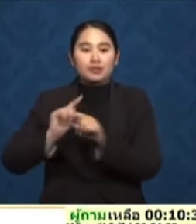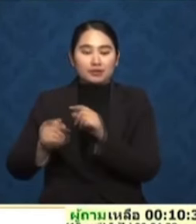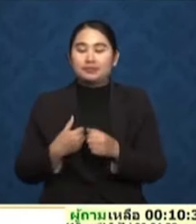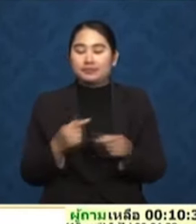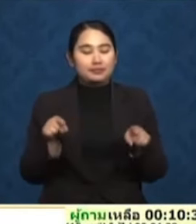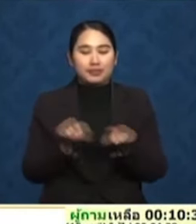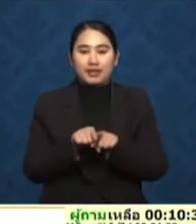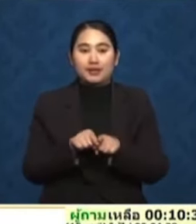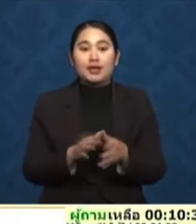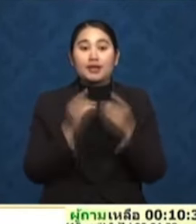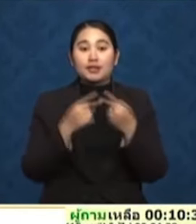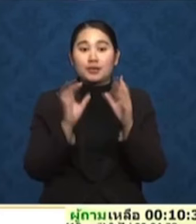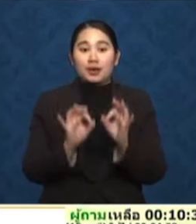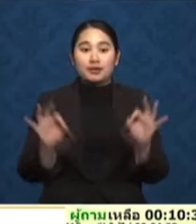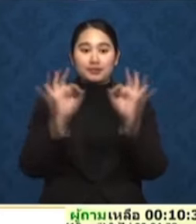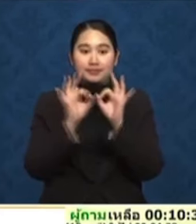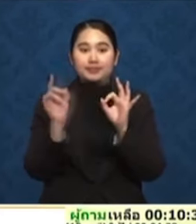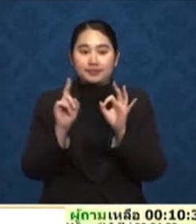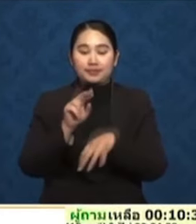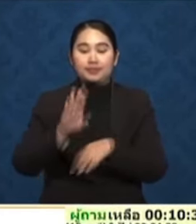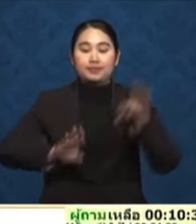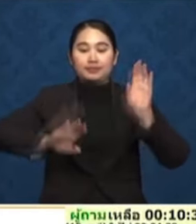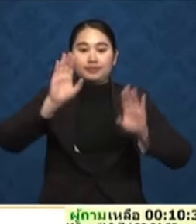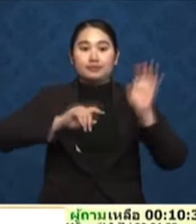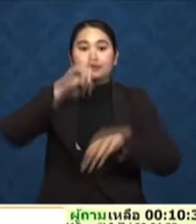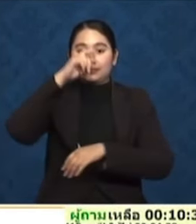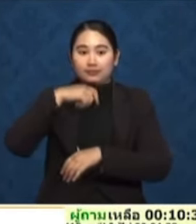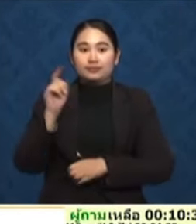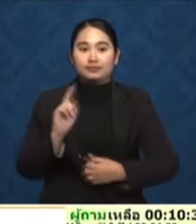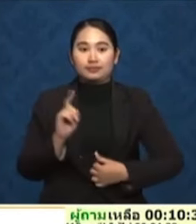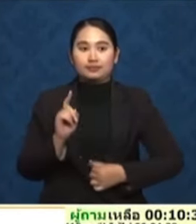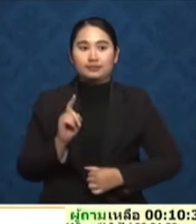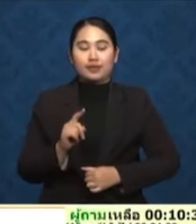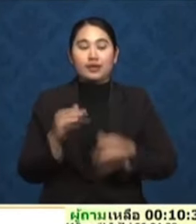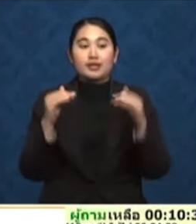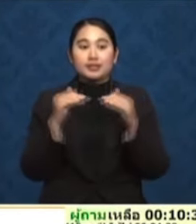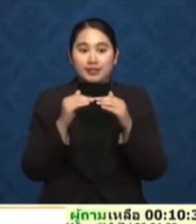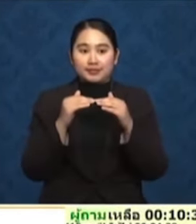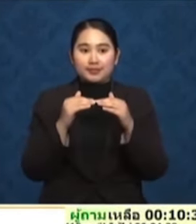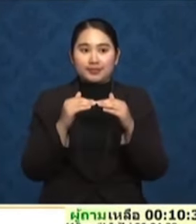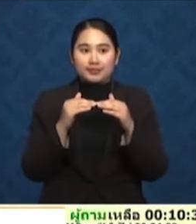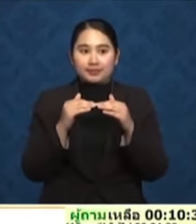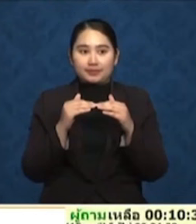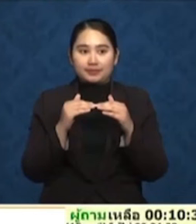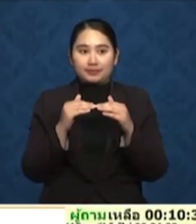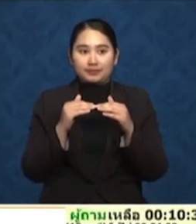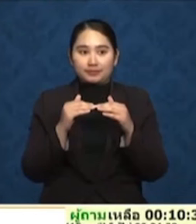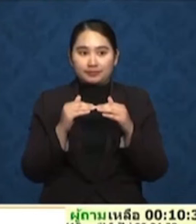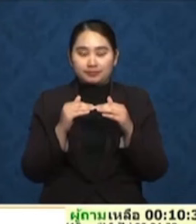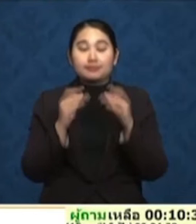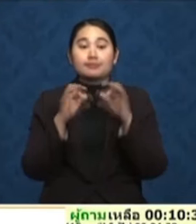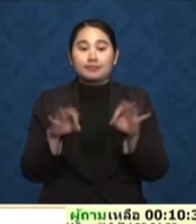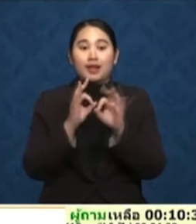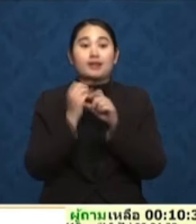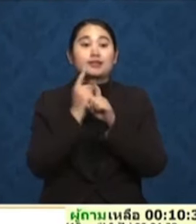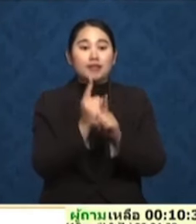กันแต่สิ่งที่สำคัญเนี่ยในระบอบประชาธิปไตยเนี่ยการใช้สิทธิเสรีภาพของแต่ละส่วนเนี่ยก็ต้องเป็นไปตาม